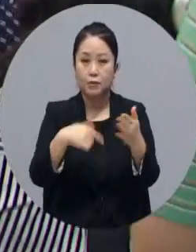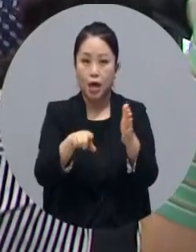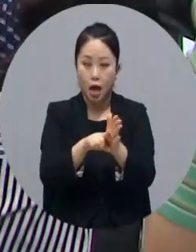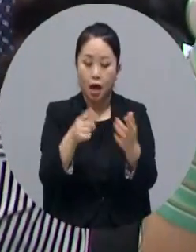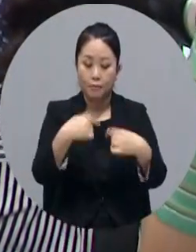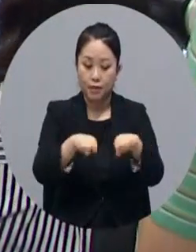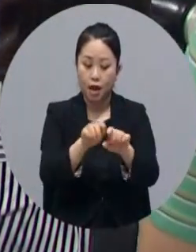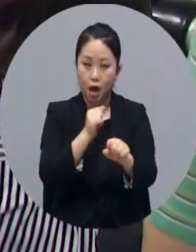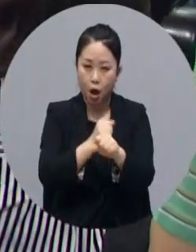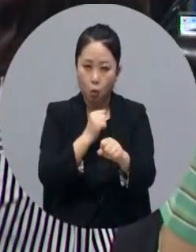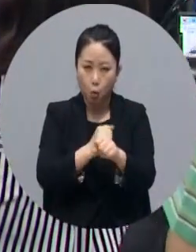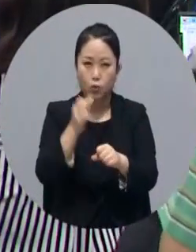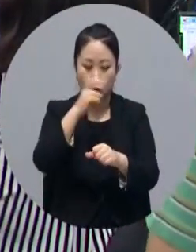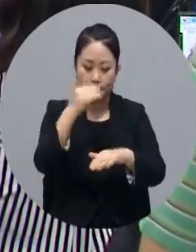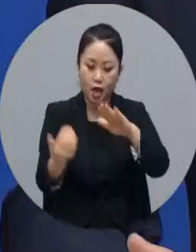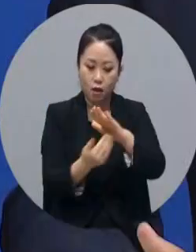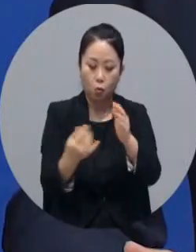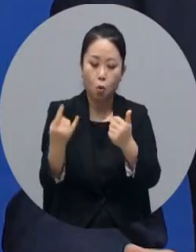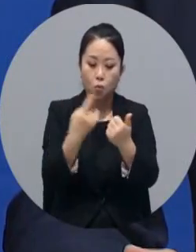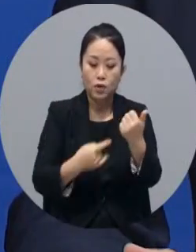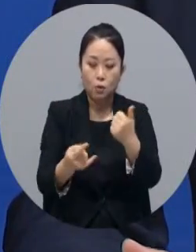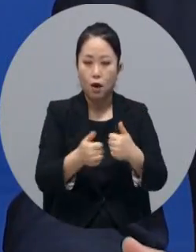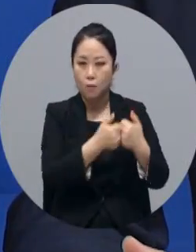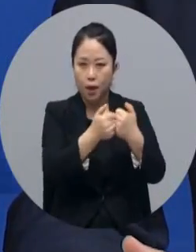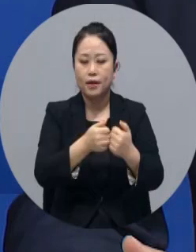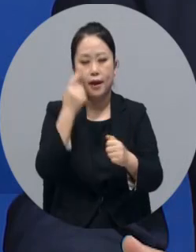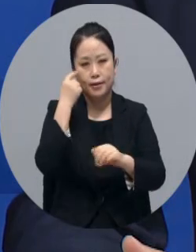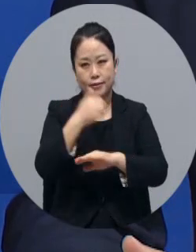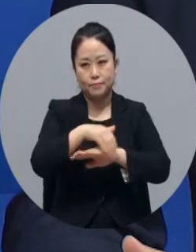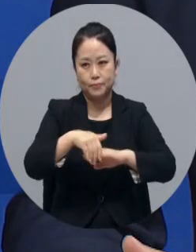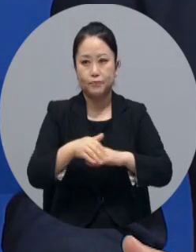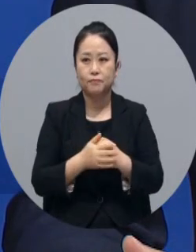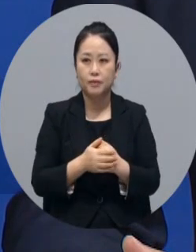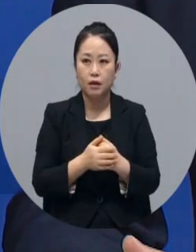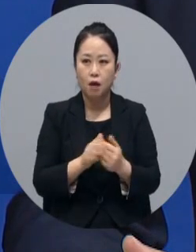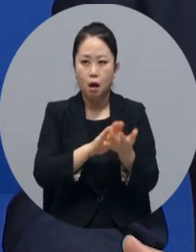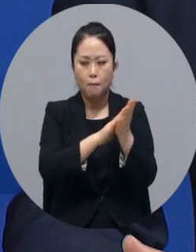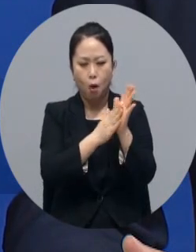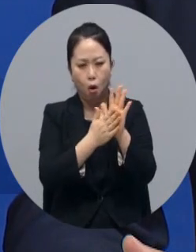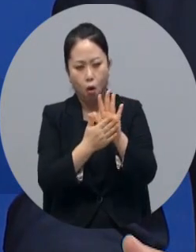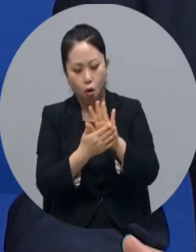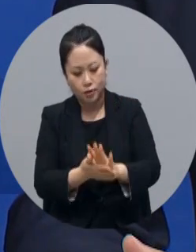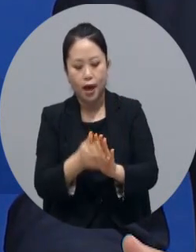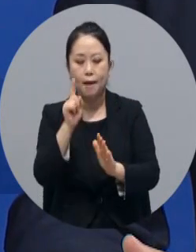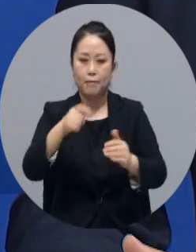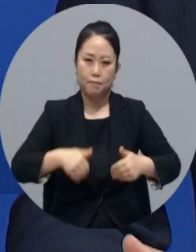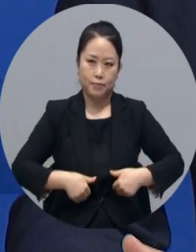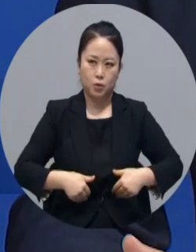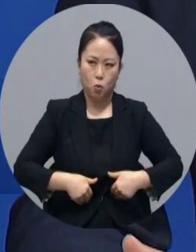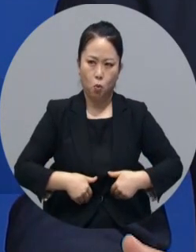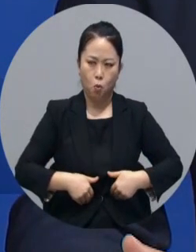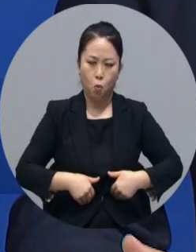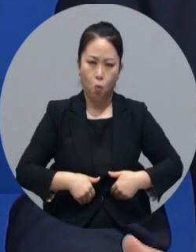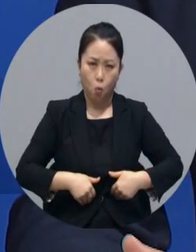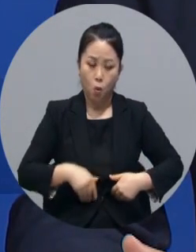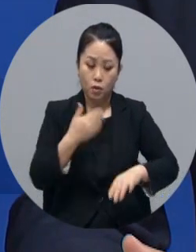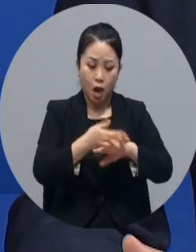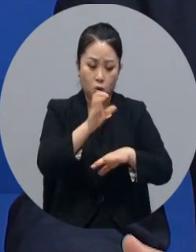개최할 계획입니다. 변화를 한번 이렇게 와야겠다 이런 생각도 다른 데도 아니고 바로 부산에서